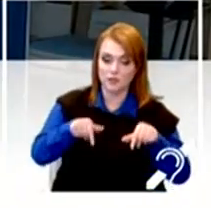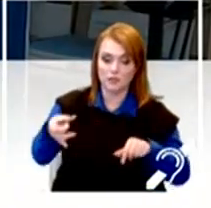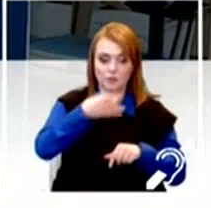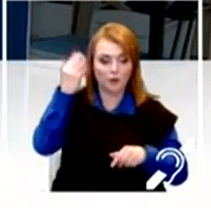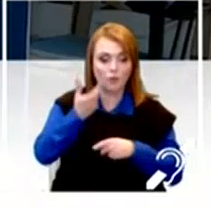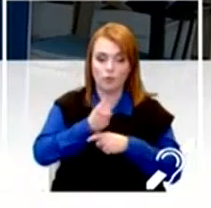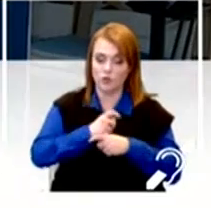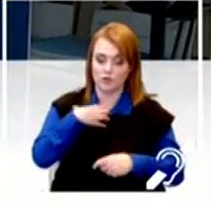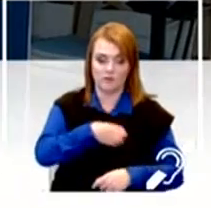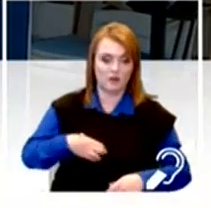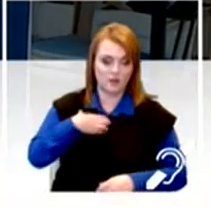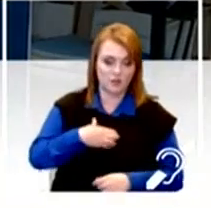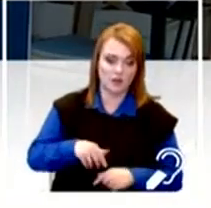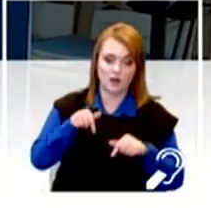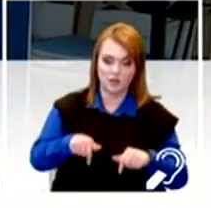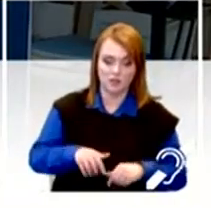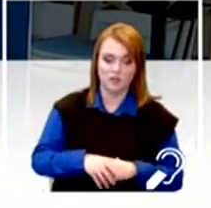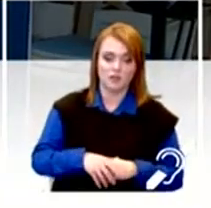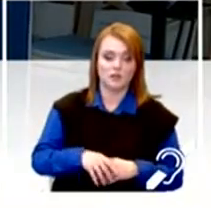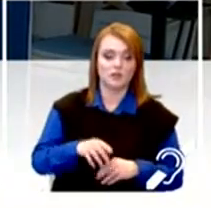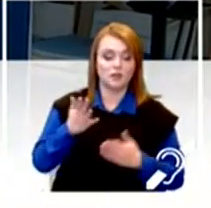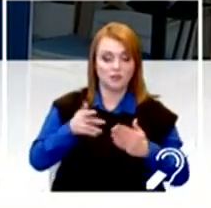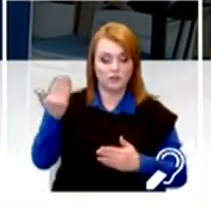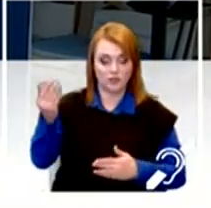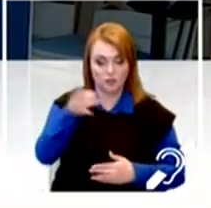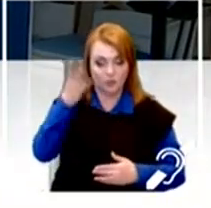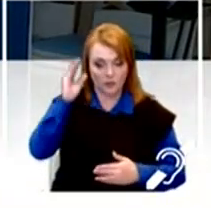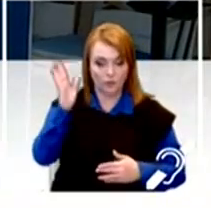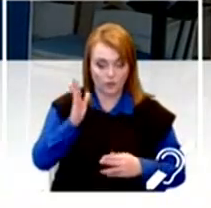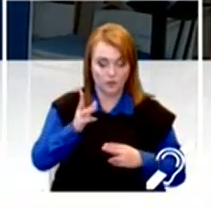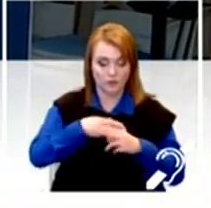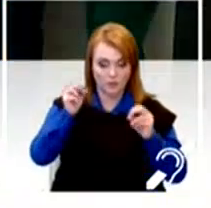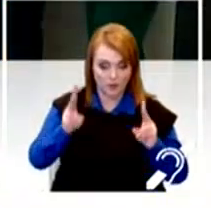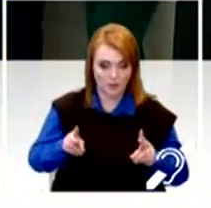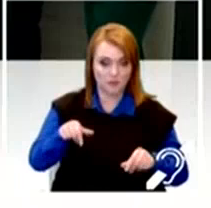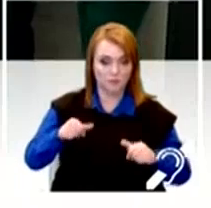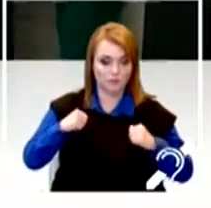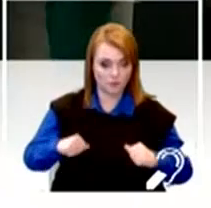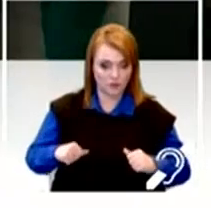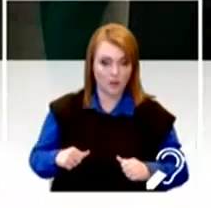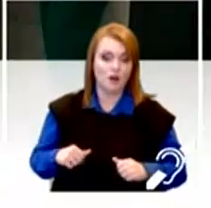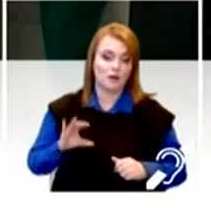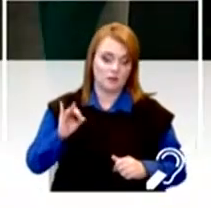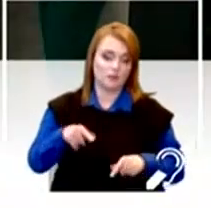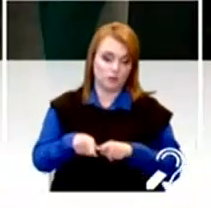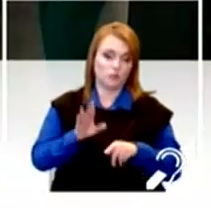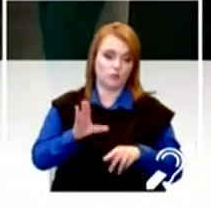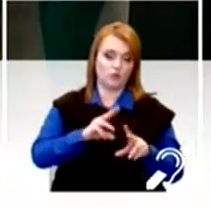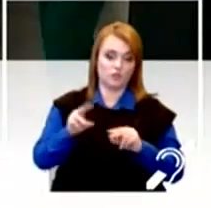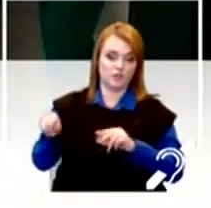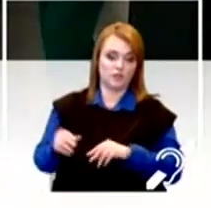very heavily the security of Lithuania. If you are good and safe, we are richer and happier